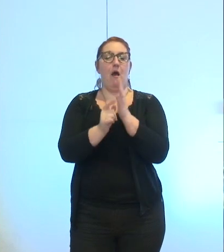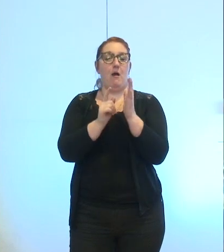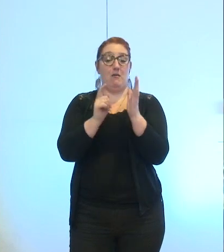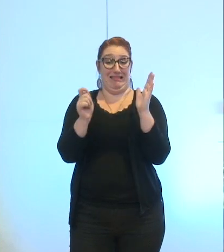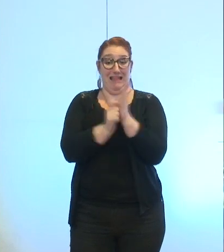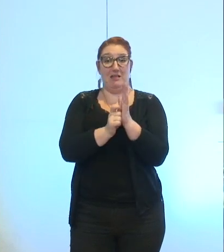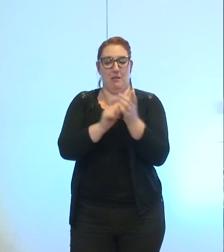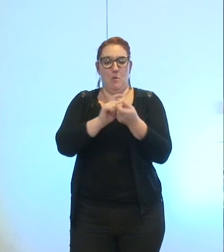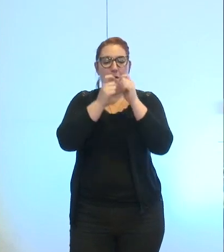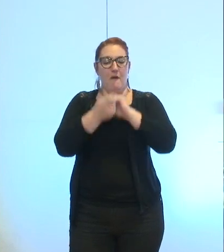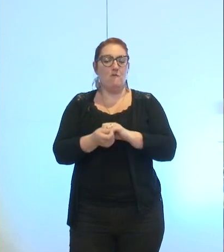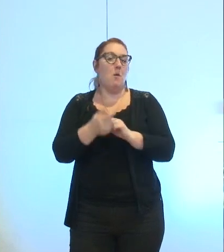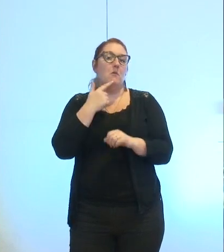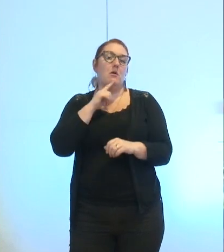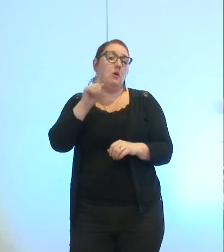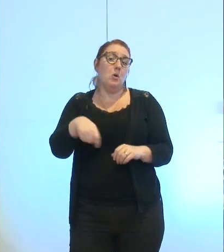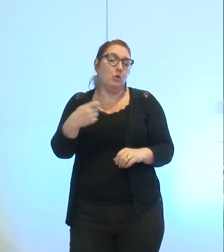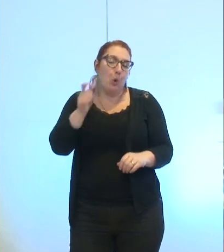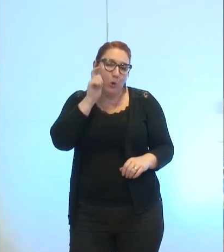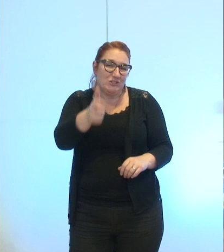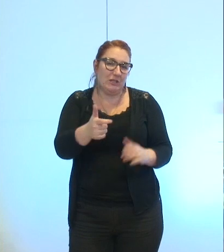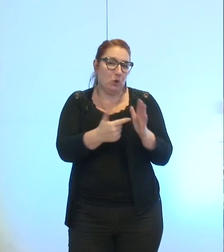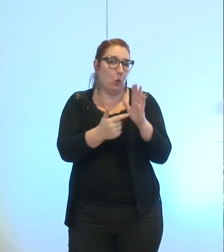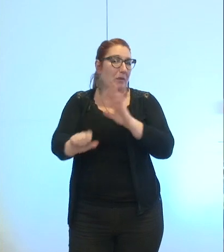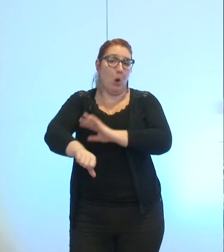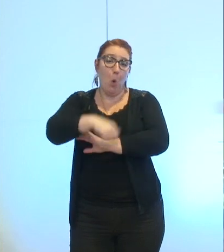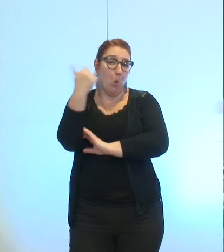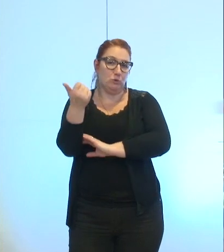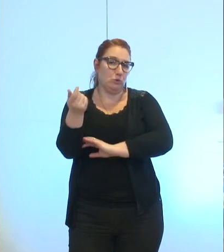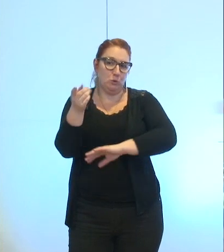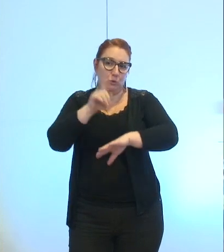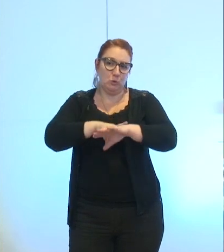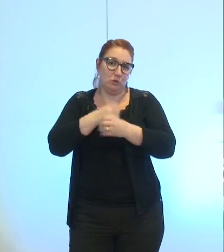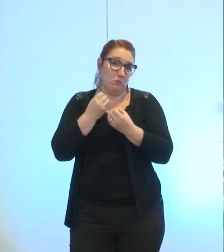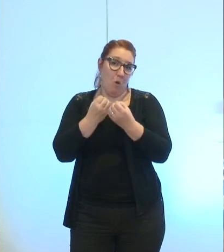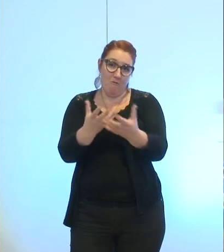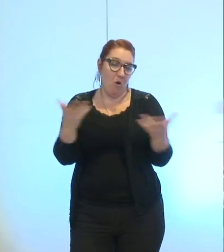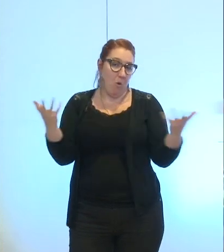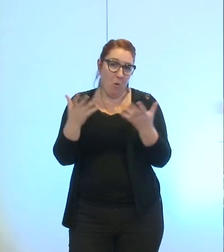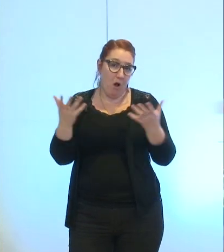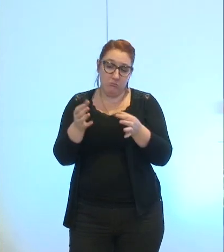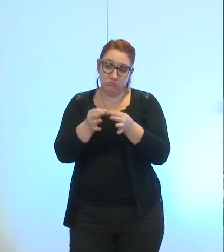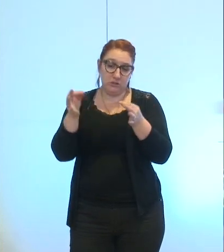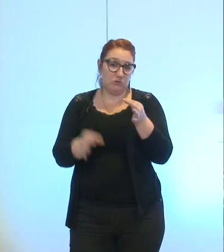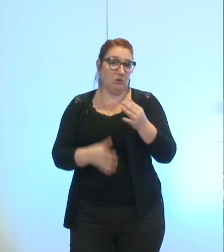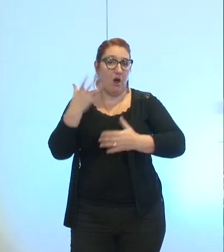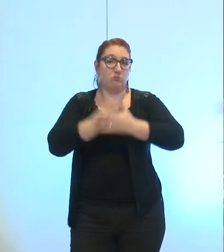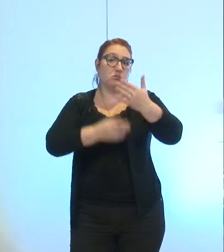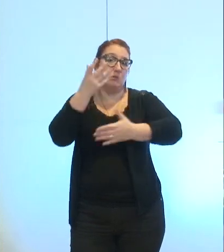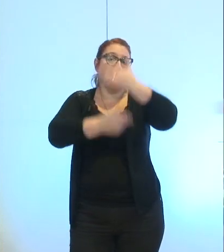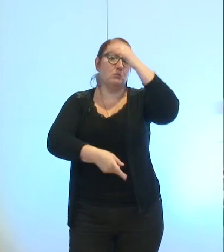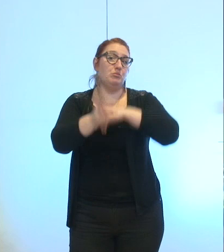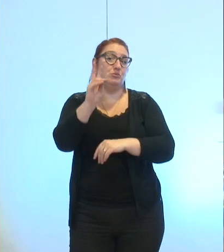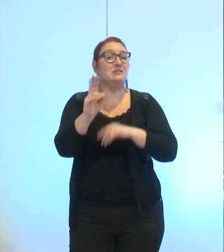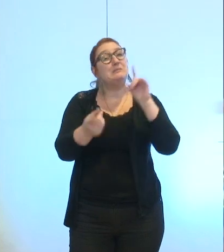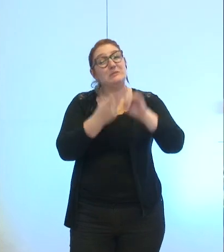2011 une une un effet collatéral malheureusement sur l'absentéisme et notamment dans les